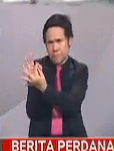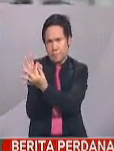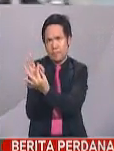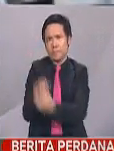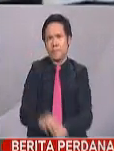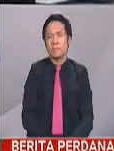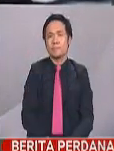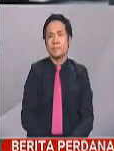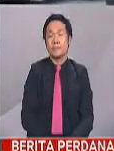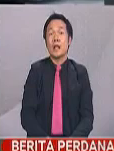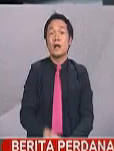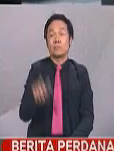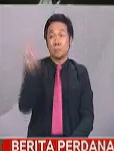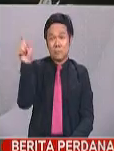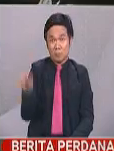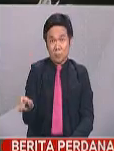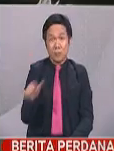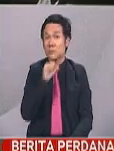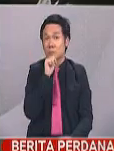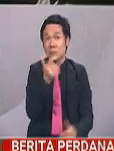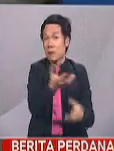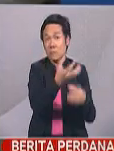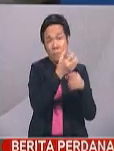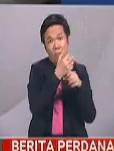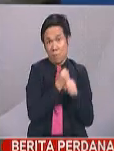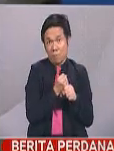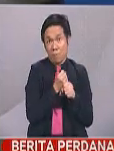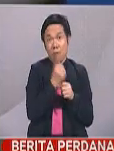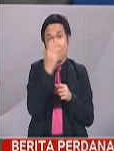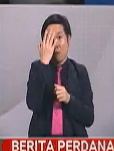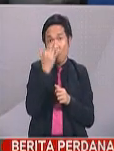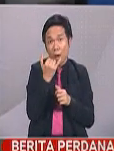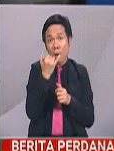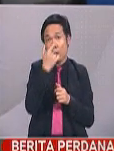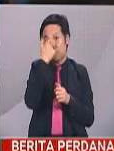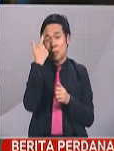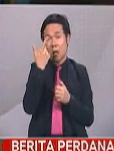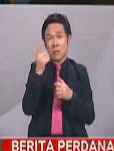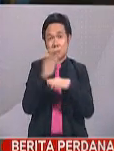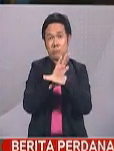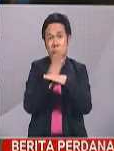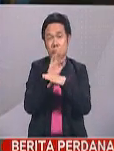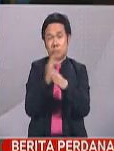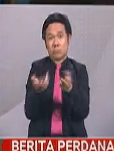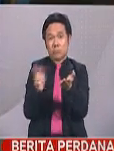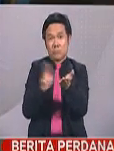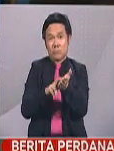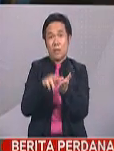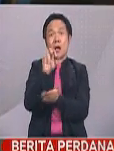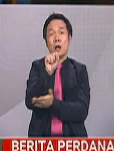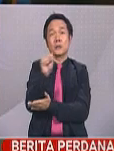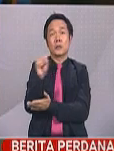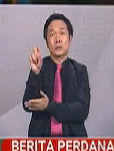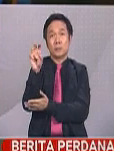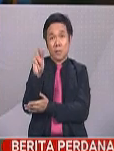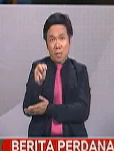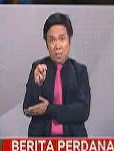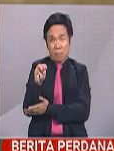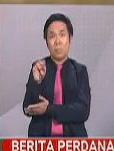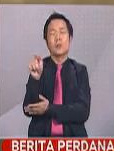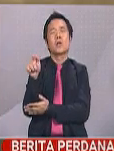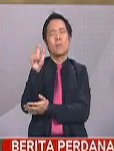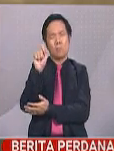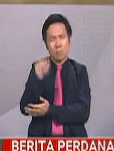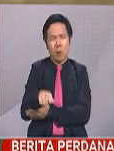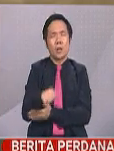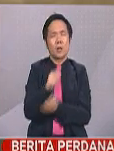Dalam hal itu, pemohon yang tidak berjaya menerima BPN kerana memiliki perniagaan berdaftar dengan Suruhanjaya Syarikat Malaysia masih boleh